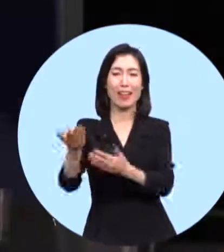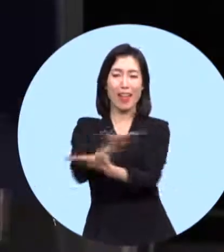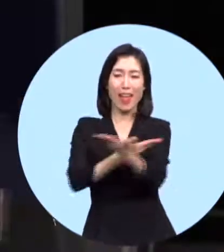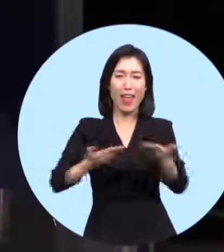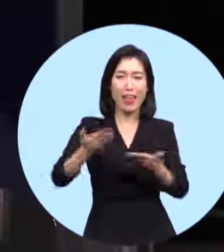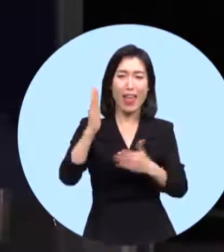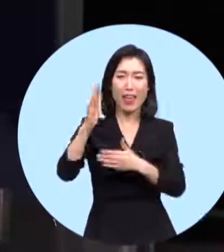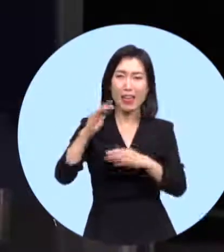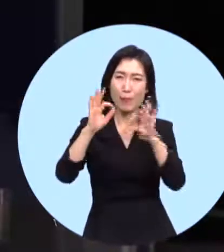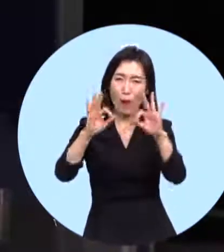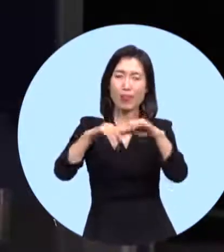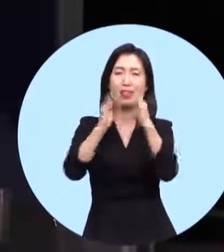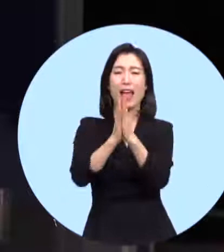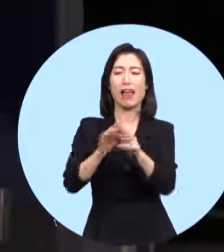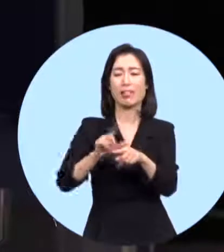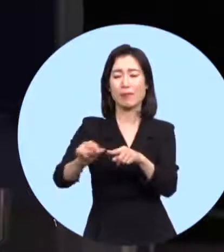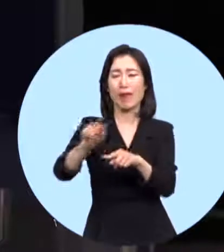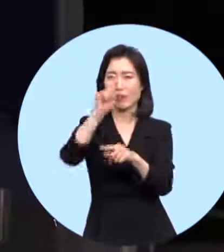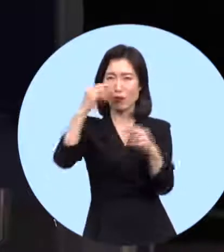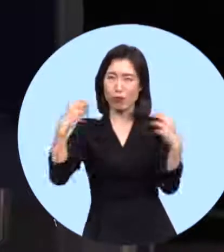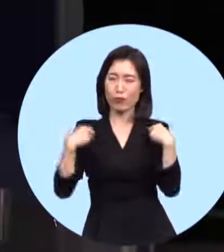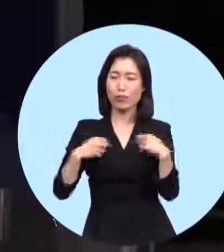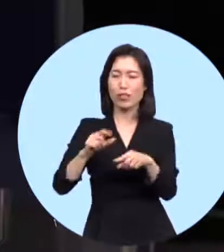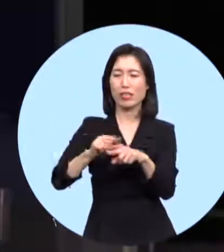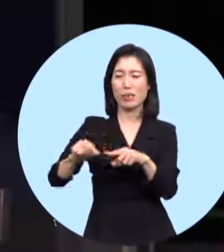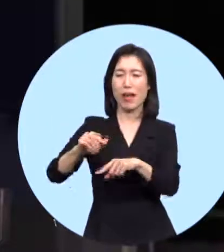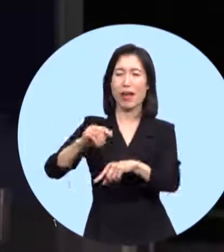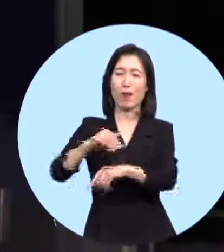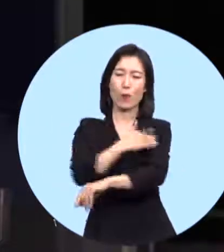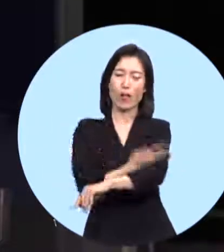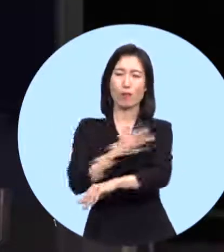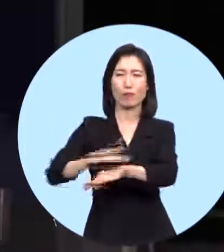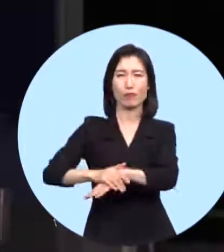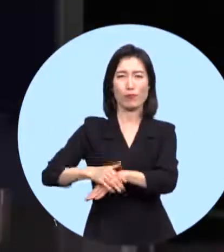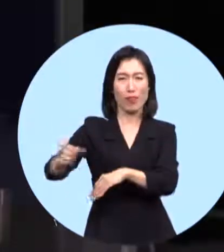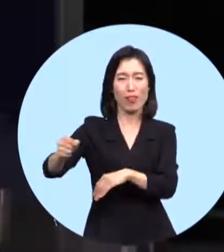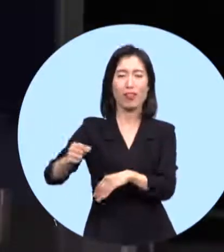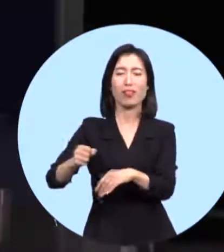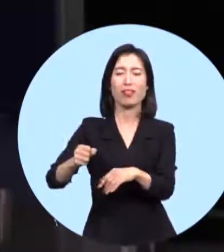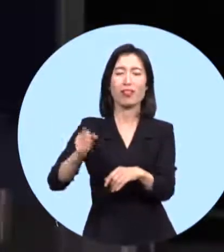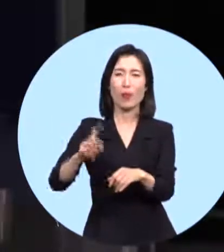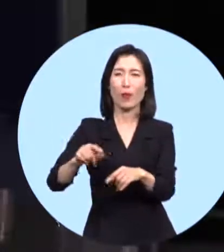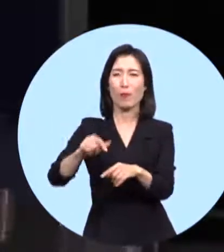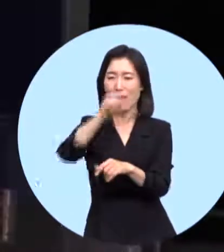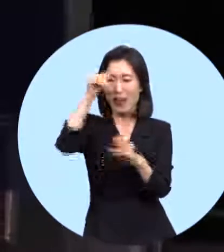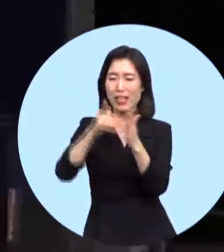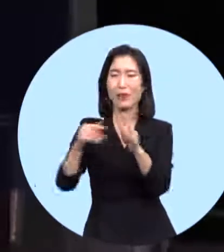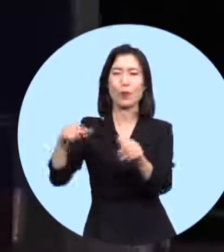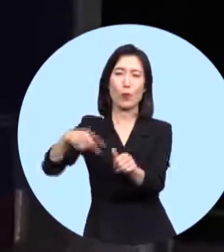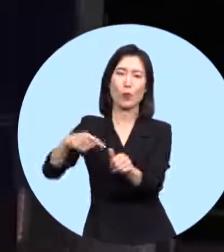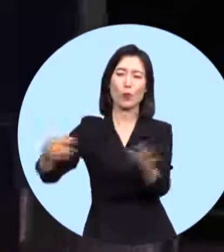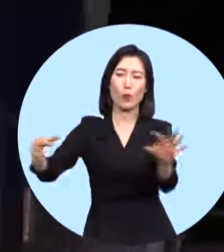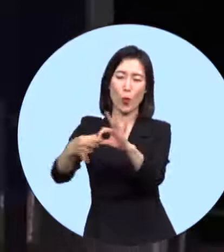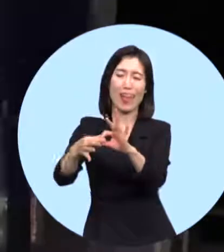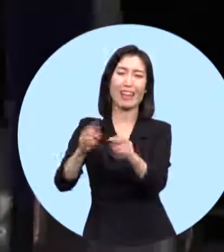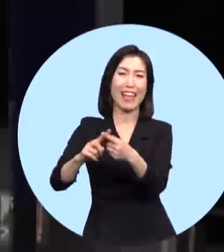나눈 이야기가 전부 네. 지방자치, 지방분권과 평생교육을 연계하는